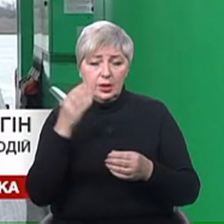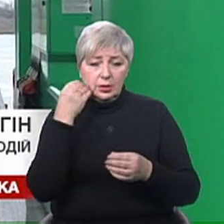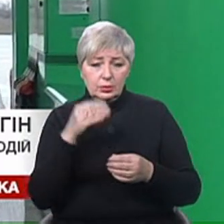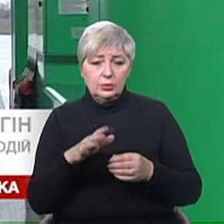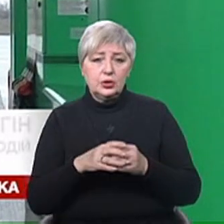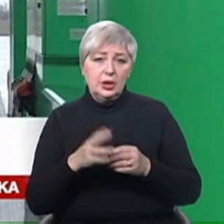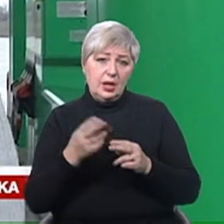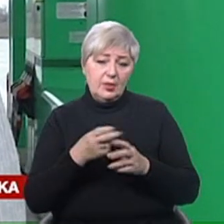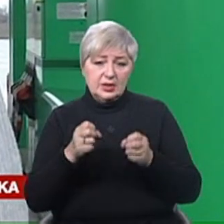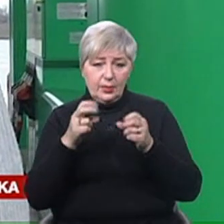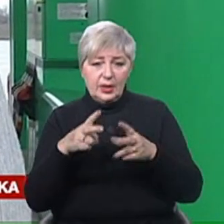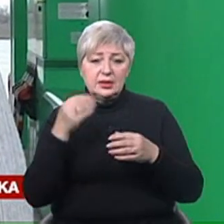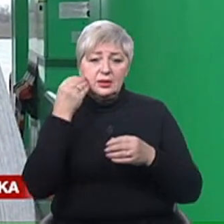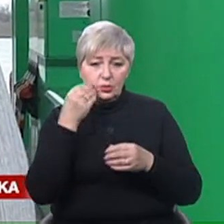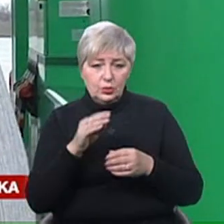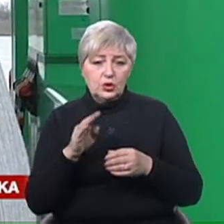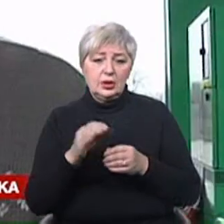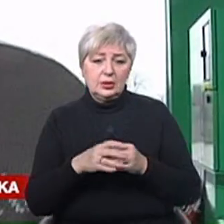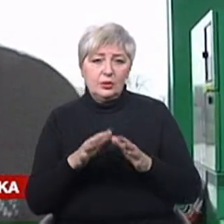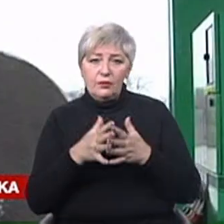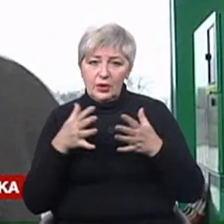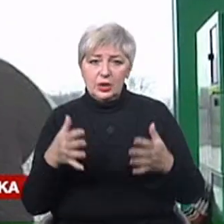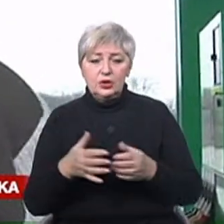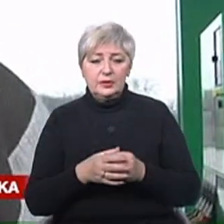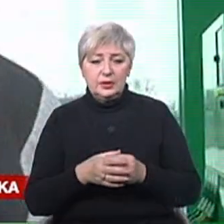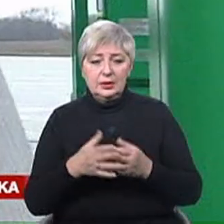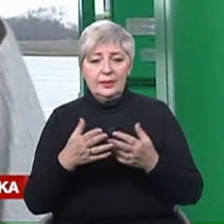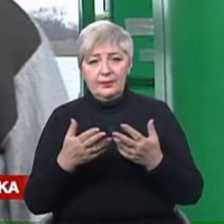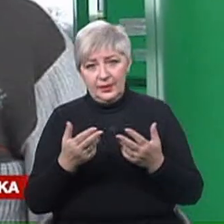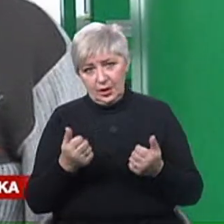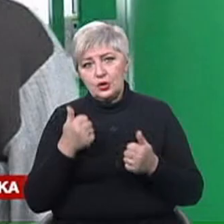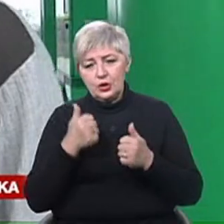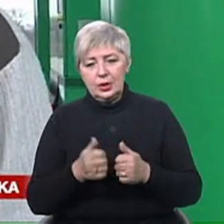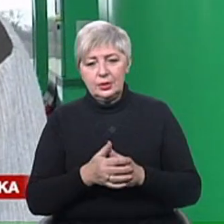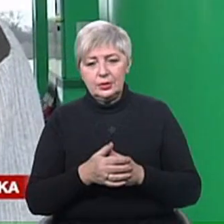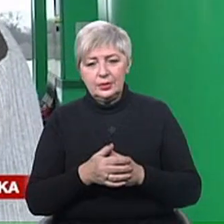безопасность улучшается, увеличивается. Конечно, да.